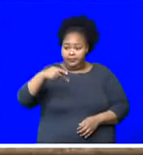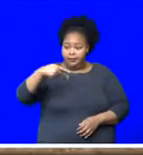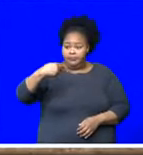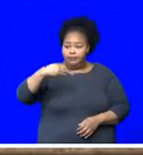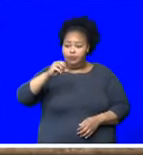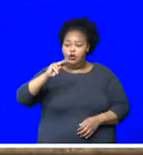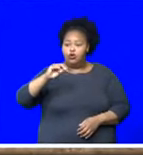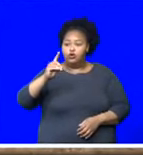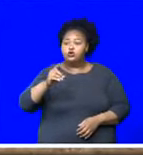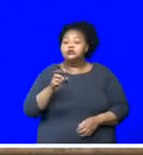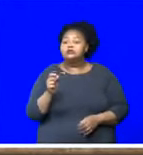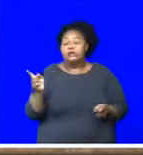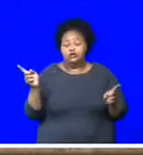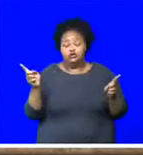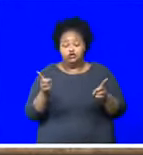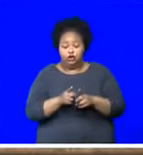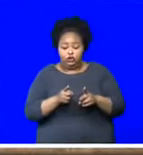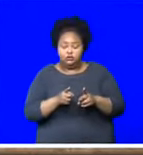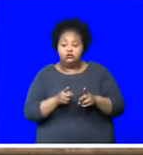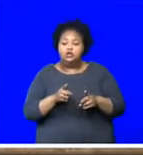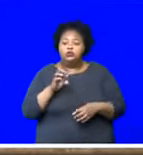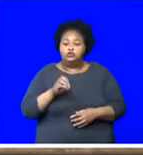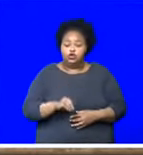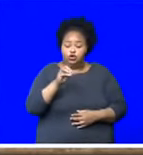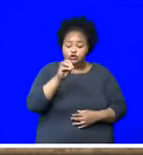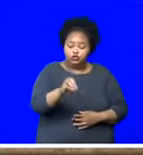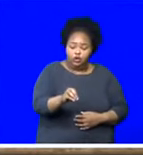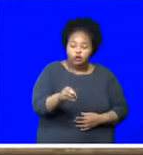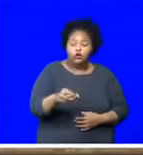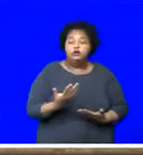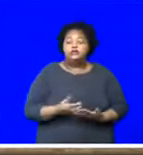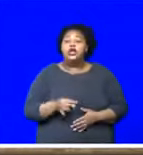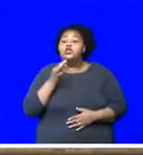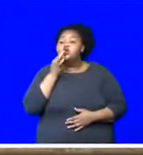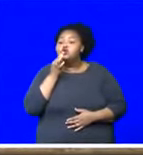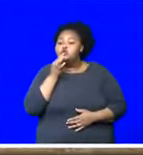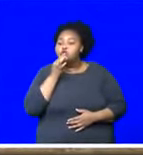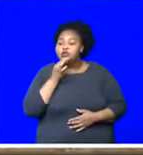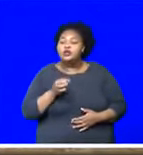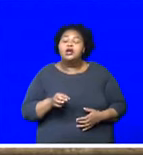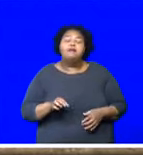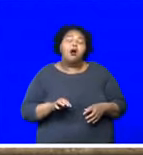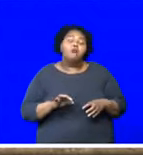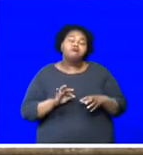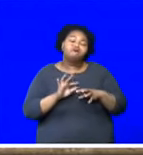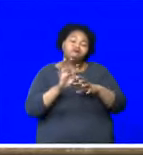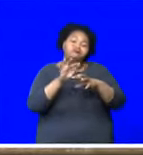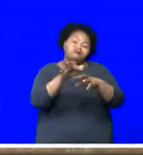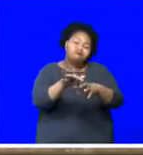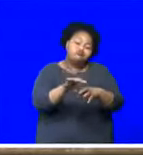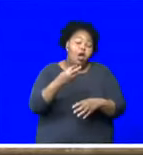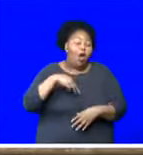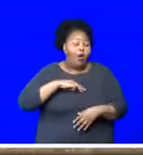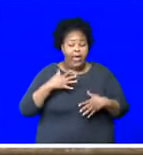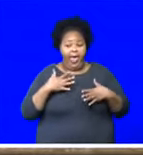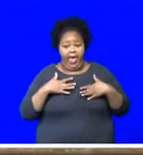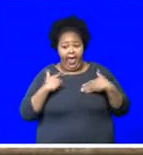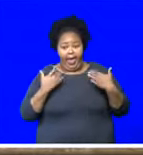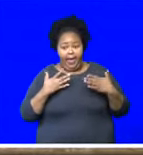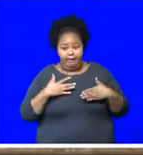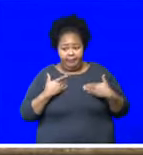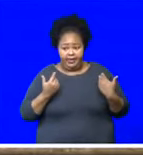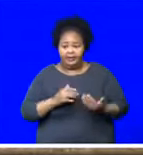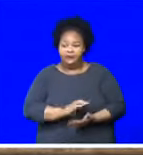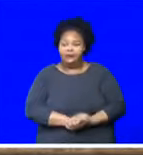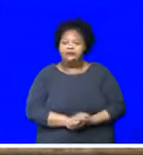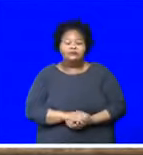siyakujabulela kakhulu nabo bantu labasha ngendlela bebaphume ngayo sibona le ntshisekelo noma lo mdlandla